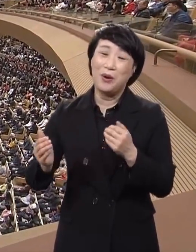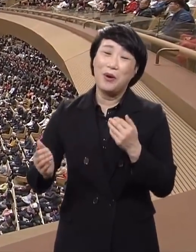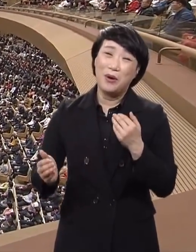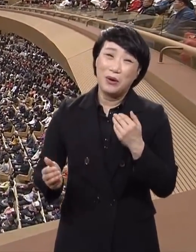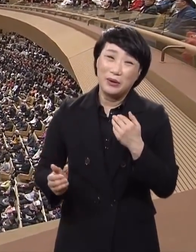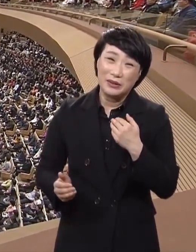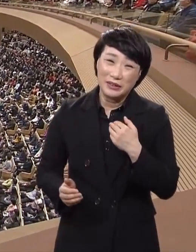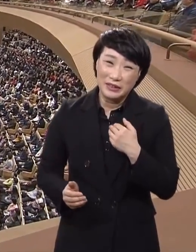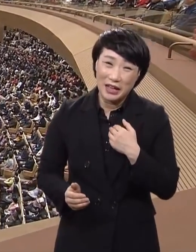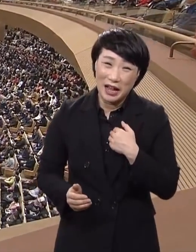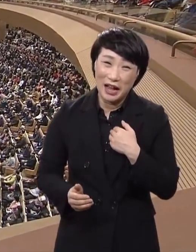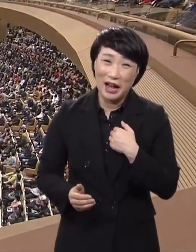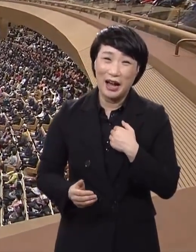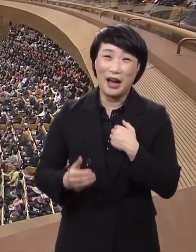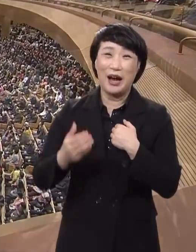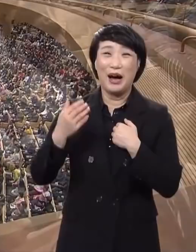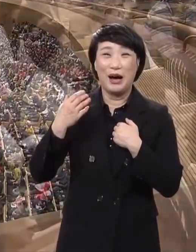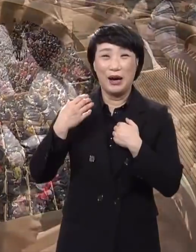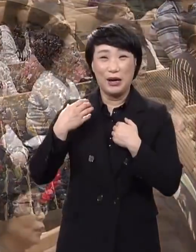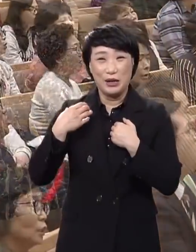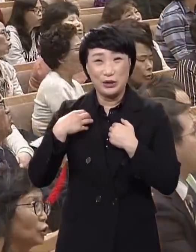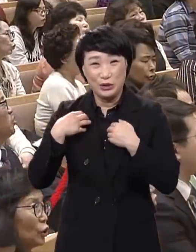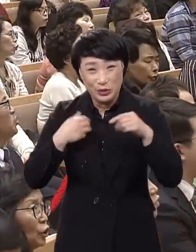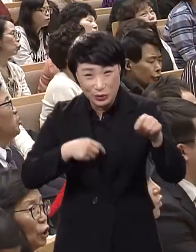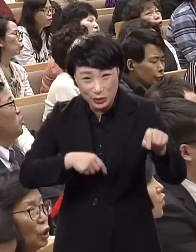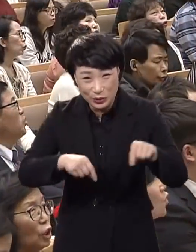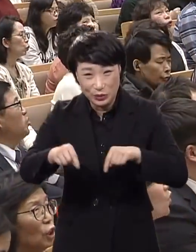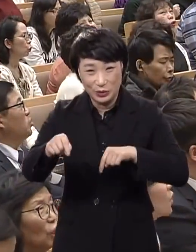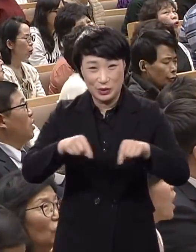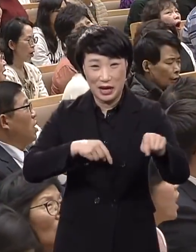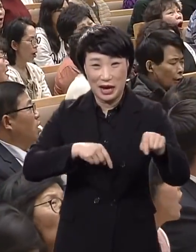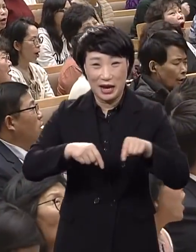아니니 날